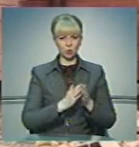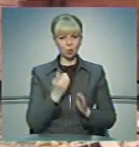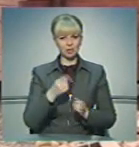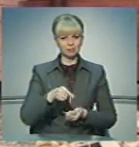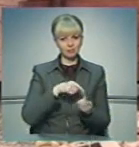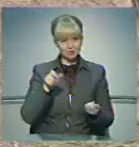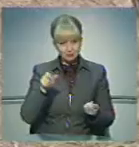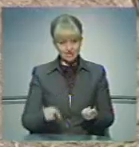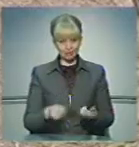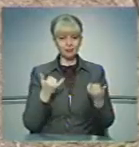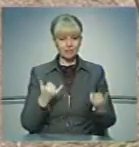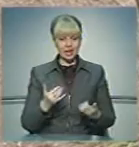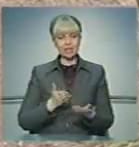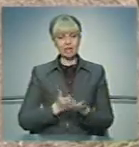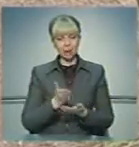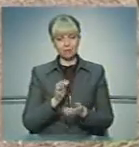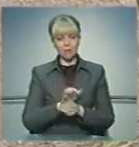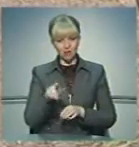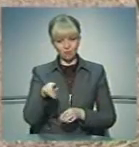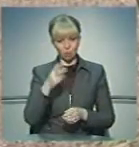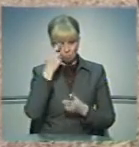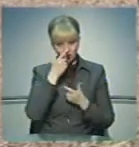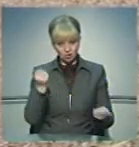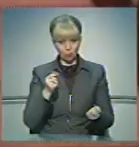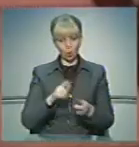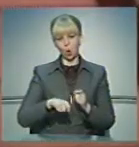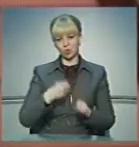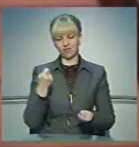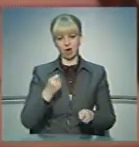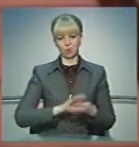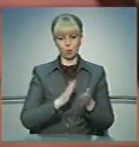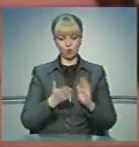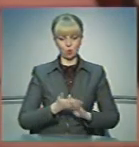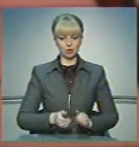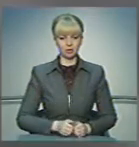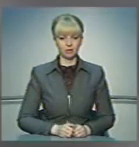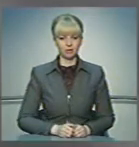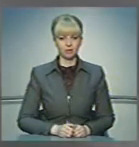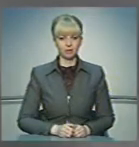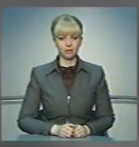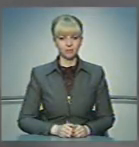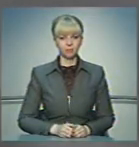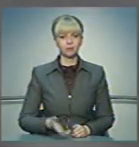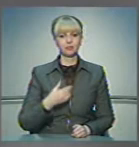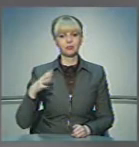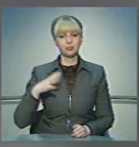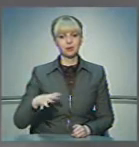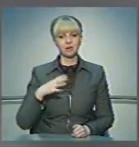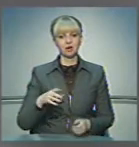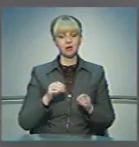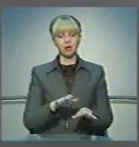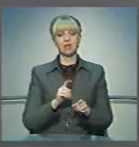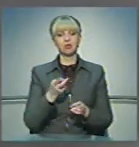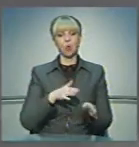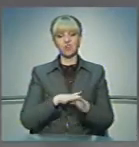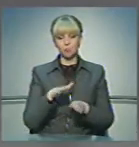з підприємців, нині направили йому повідомлення про розірвання угоди. Чекаємо 20 днів, якщо вони відмовляться,